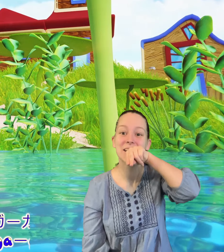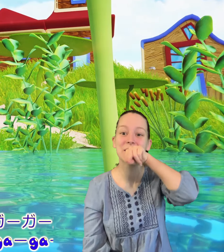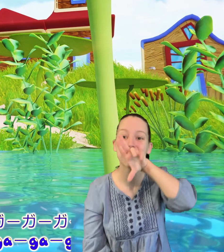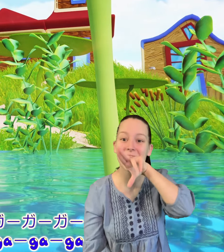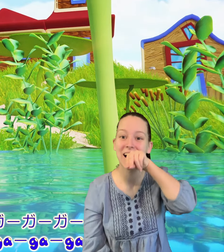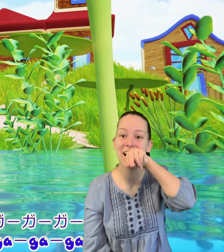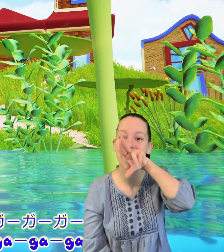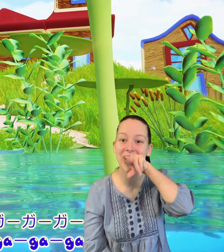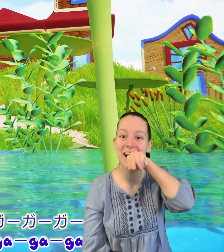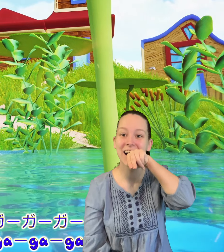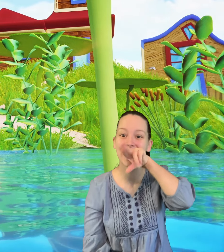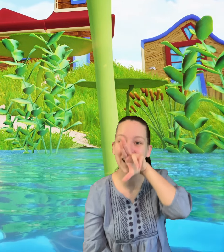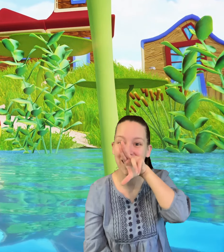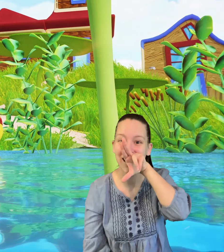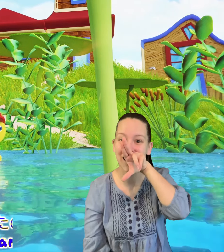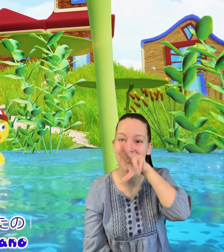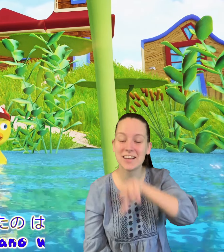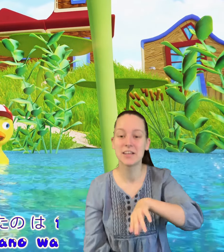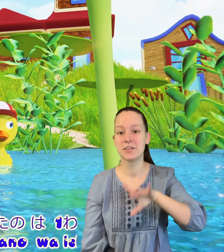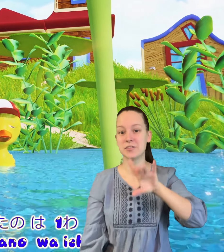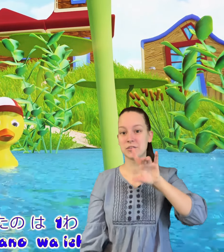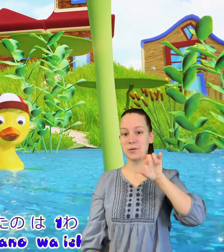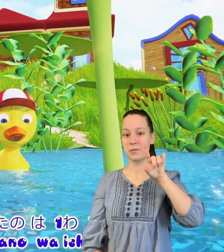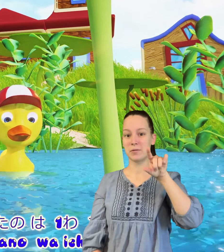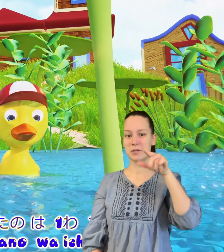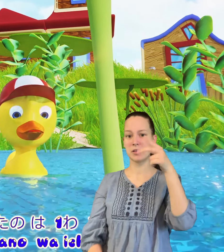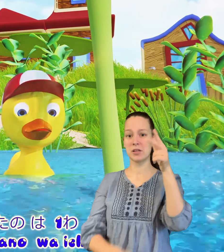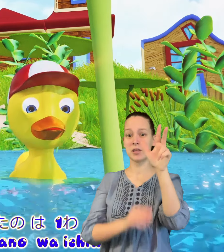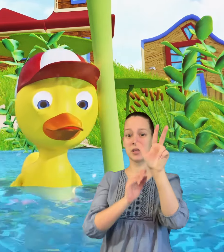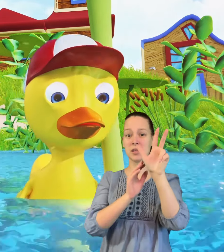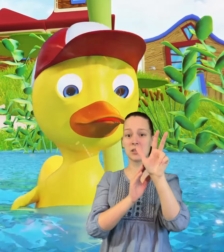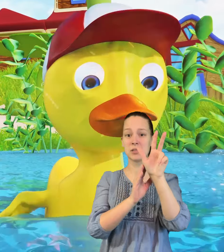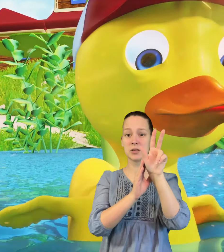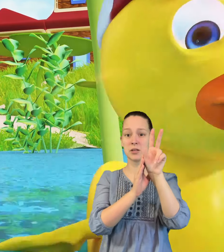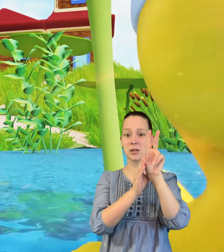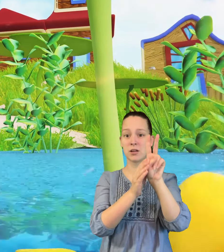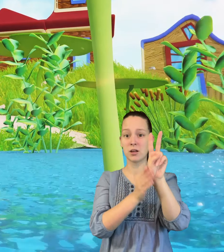だガガガでも戻ってきたのは